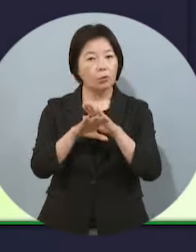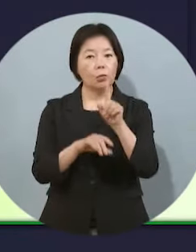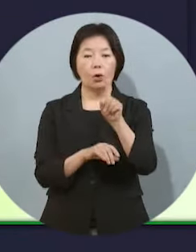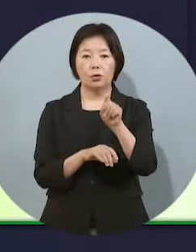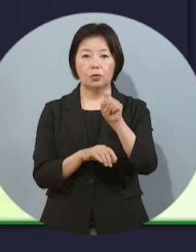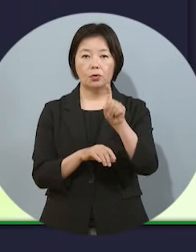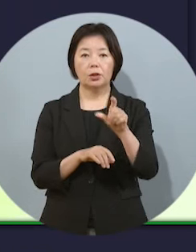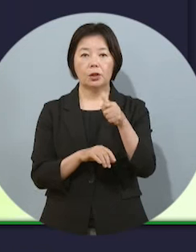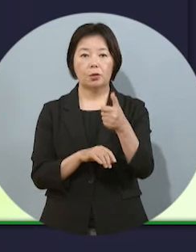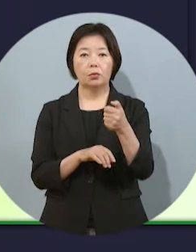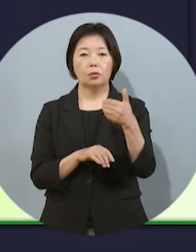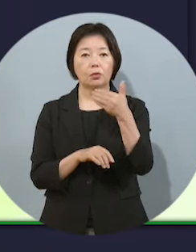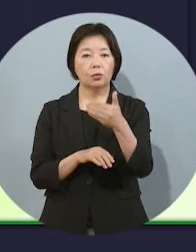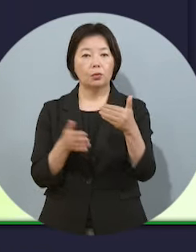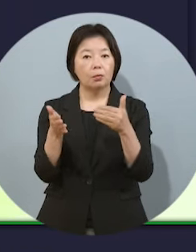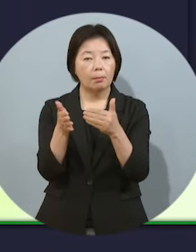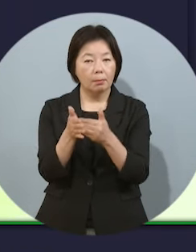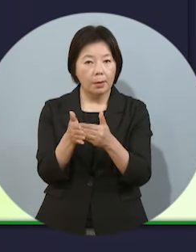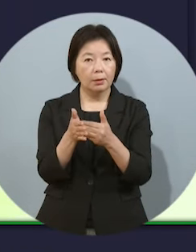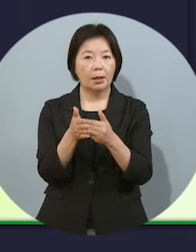にエントリーしてください。